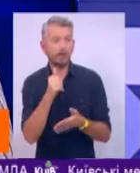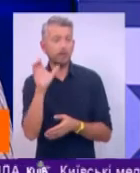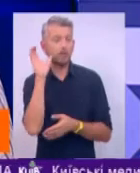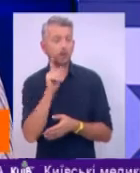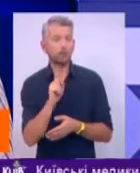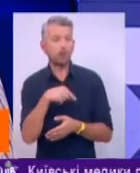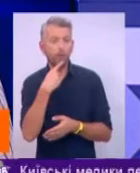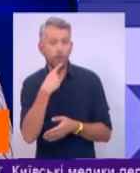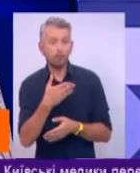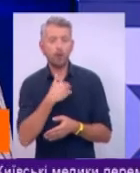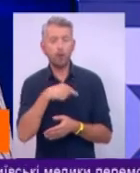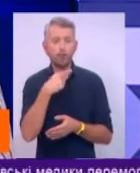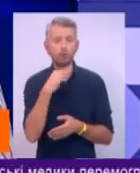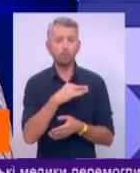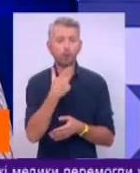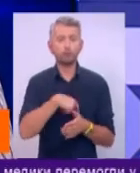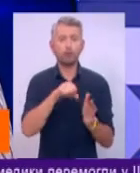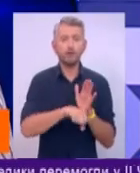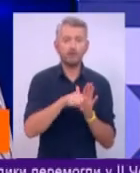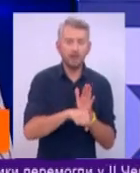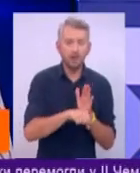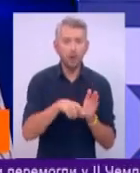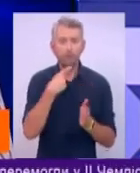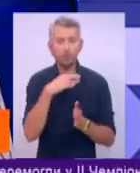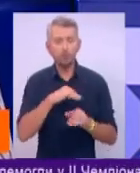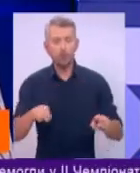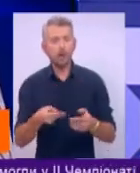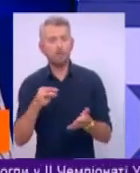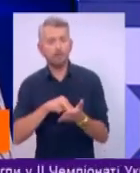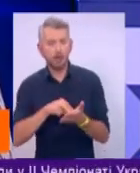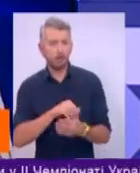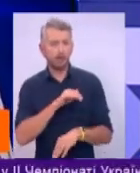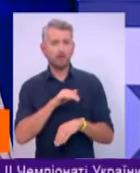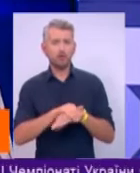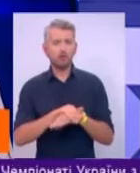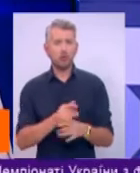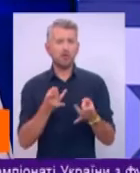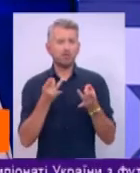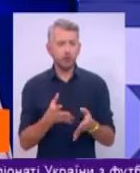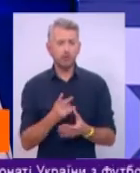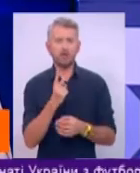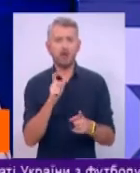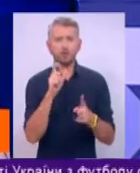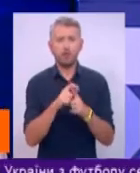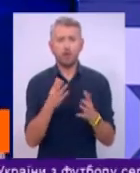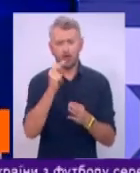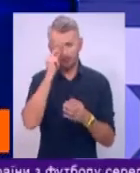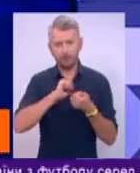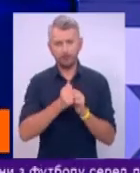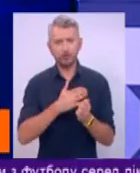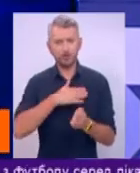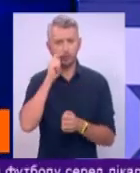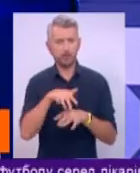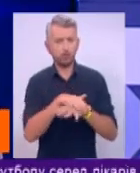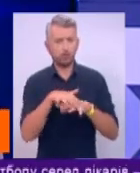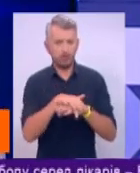про що ми говоримо. Ми говоримо про суїциди і ми говоримо про реабілітацію. За великим рахунком, спрощуючи, це два слова, які вивчили наше українське